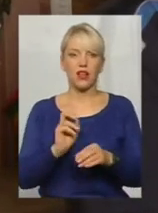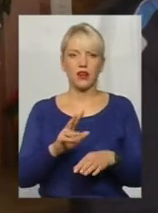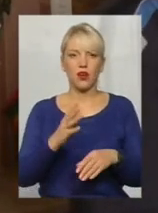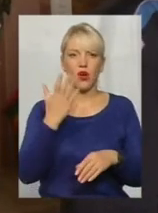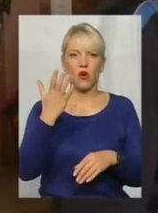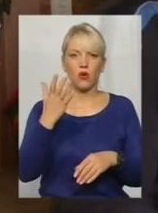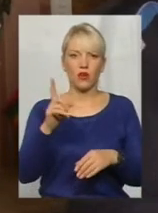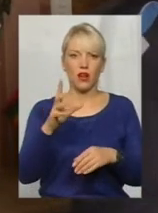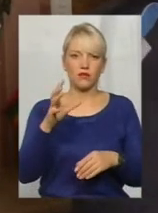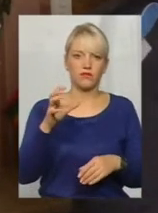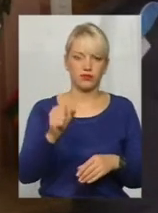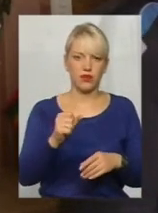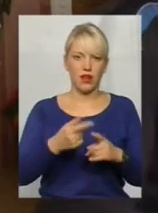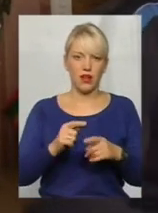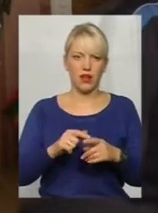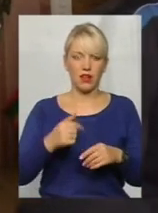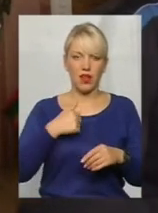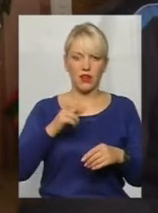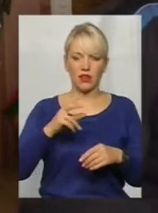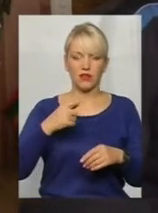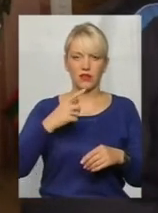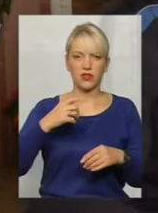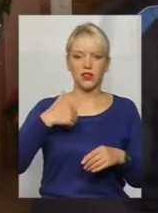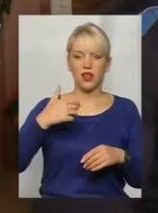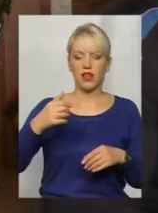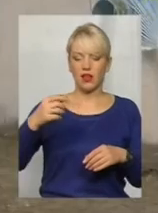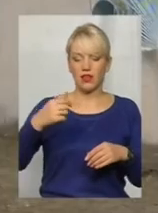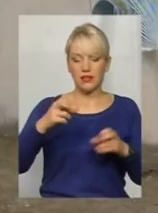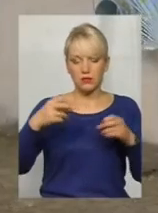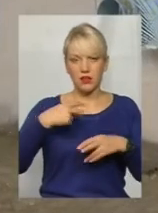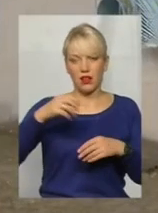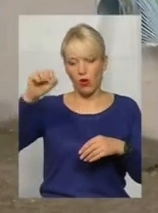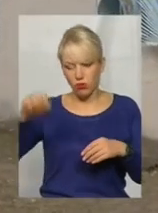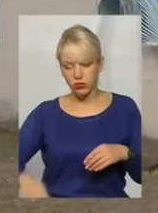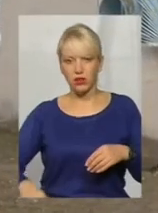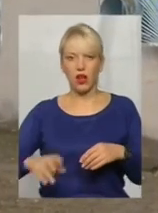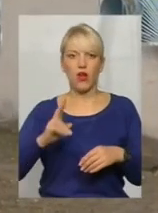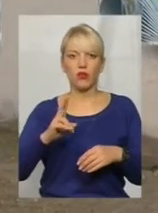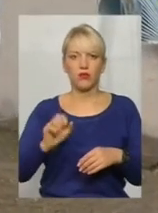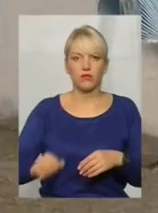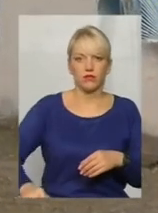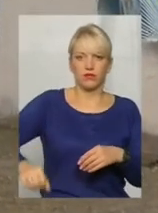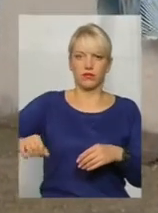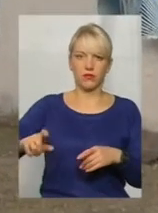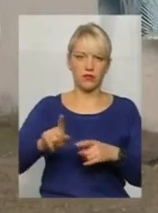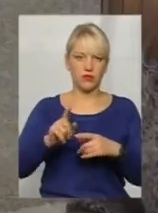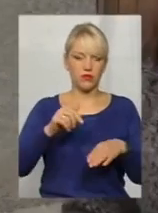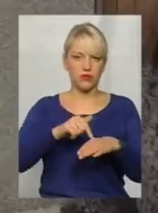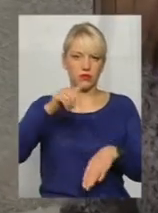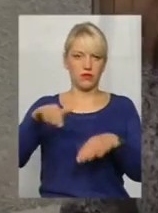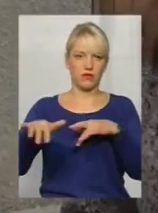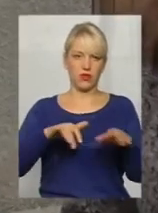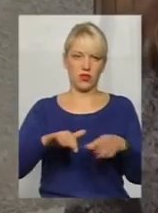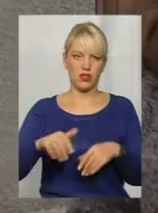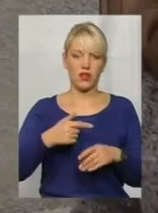рука, я йому опускаю руку, а руку ніби хтось раз і притримав мені. Власним автомобілем тіло Андрія рідні повезли до моргу. У машині